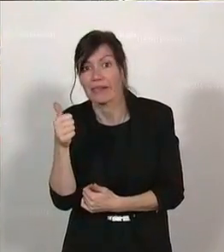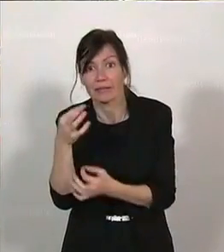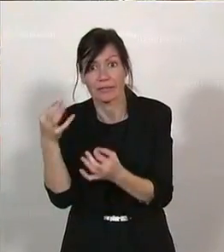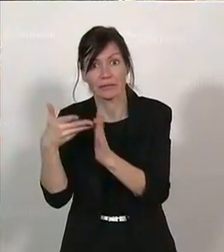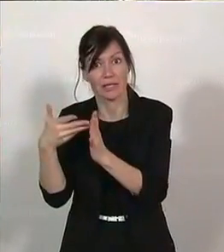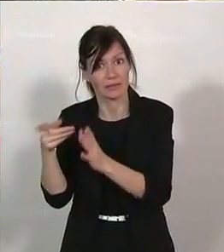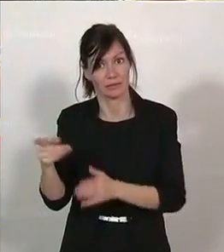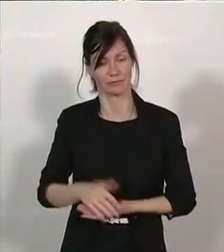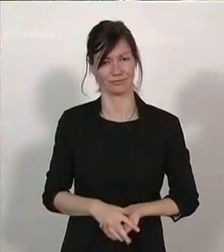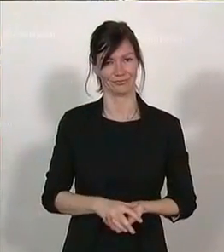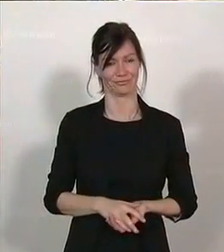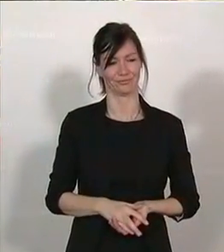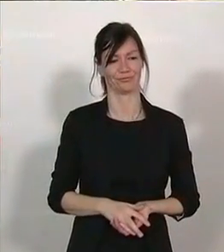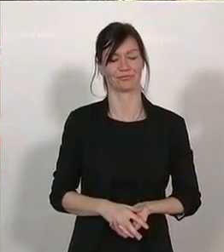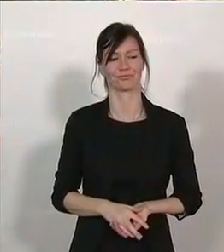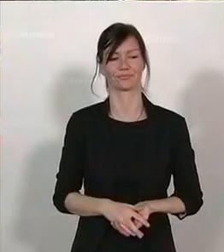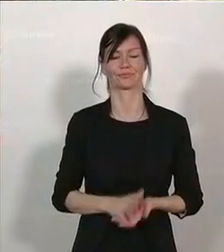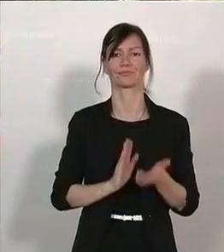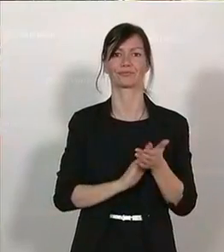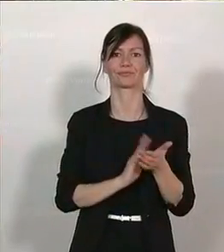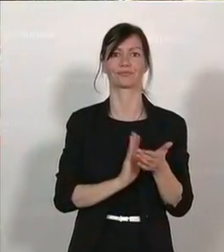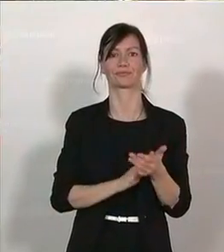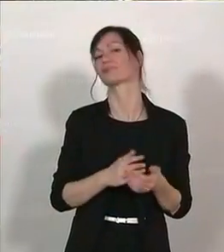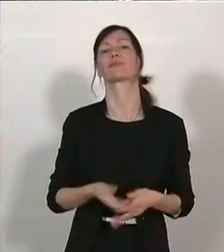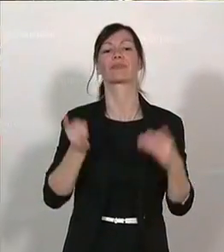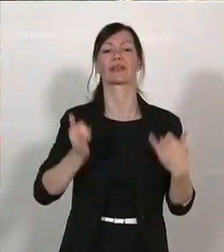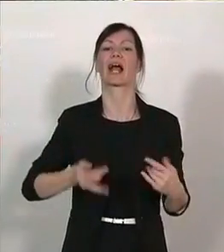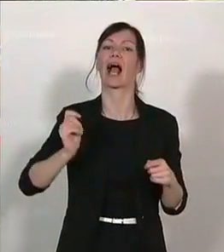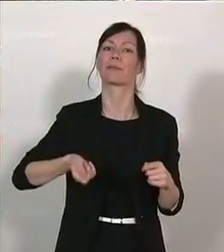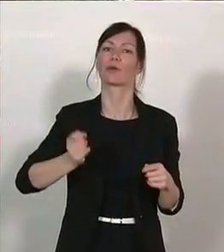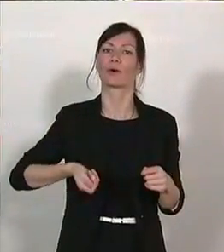Das war Dagmar Belakovic von den Freiheitlichen erneut mit einer tatsächlichen Berichtigung.